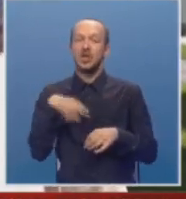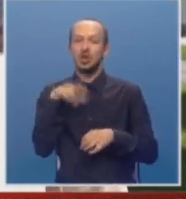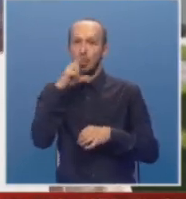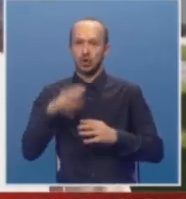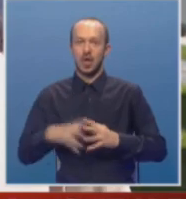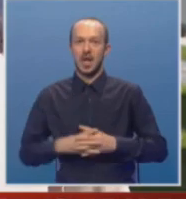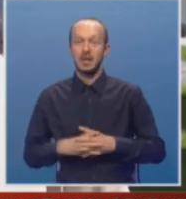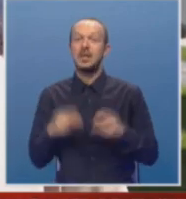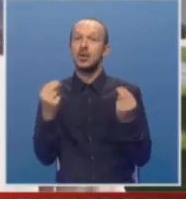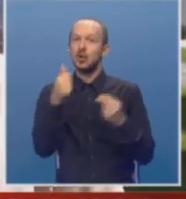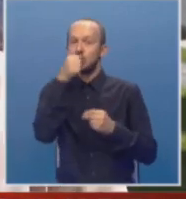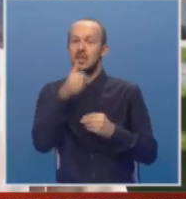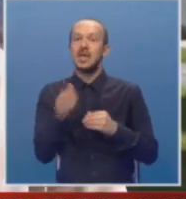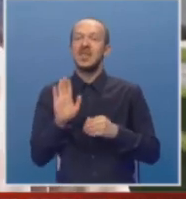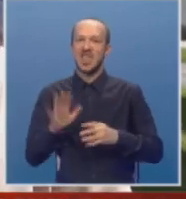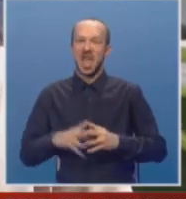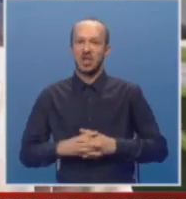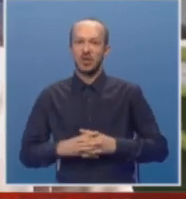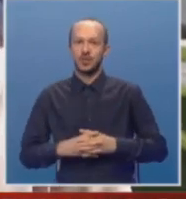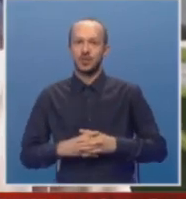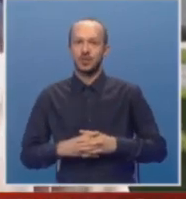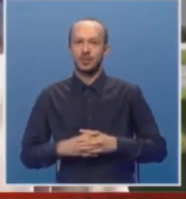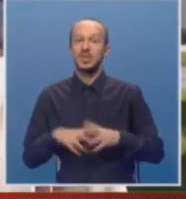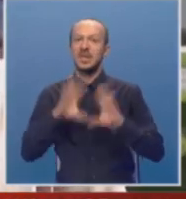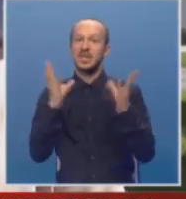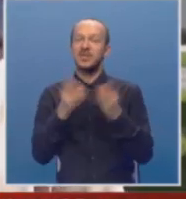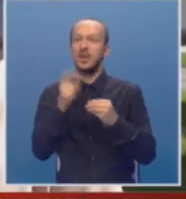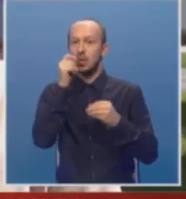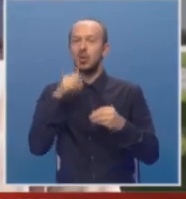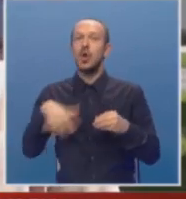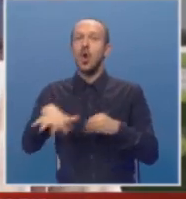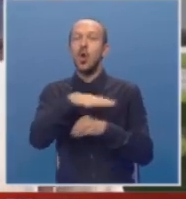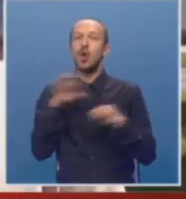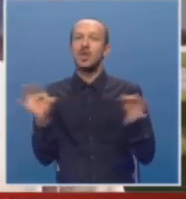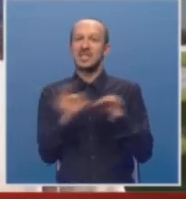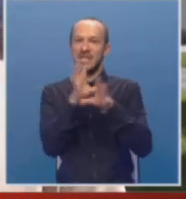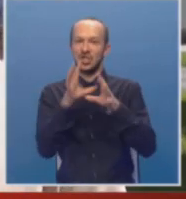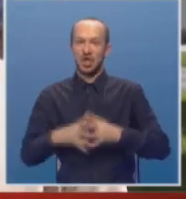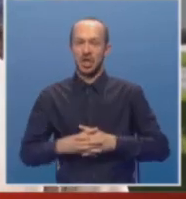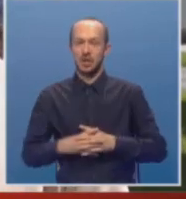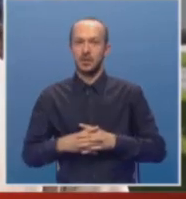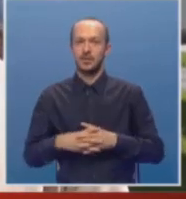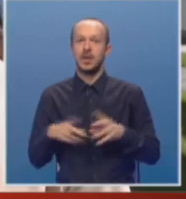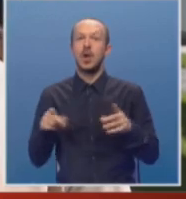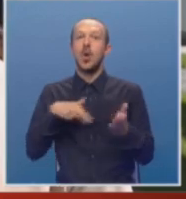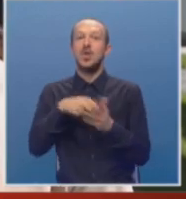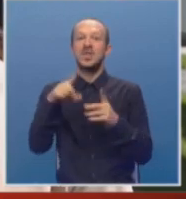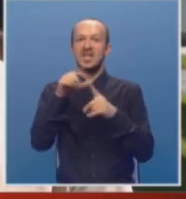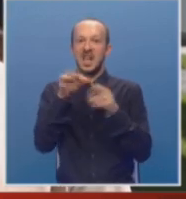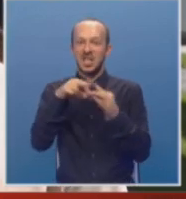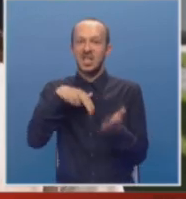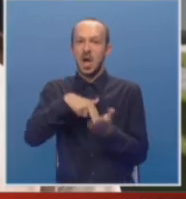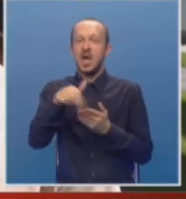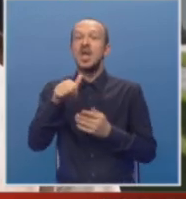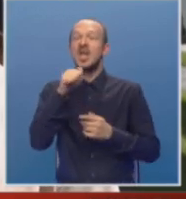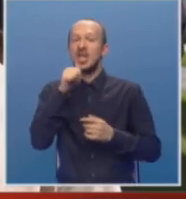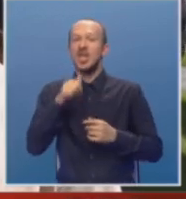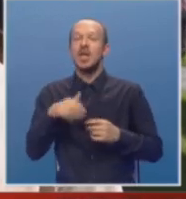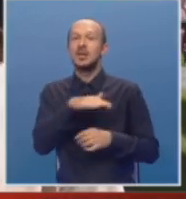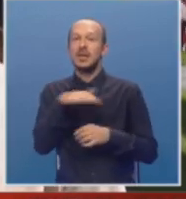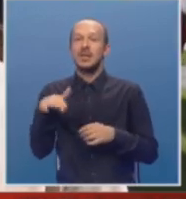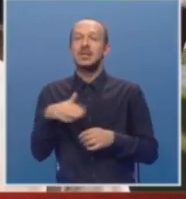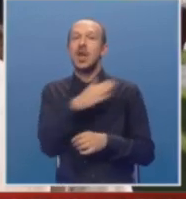opštine, i zato što se tada, zato što su svi ljudi okolo srećni, hoda se litija okolo i